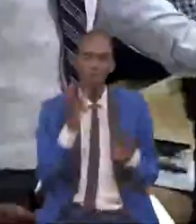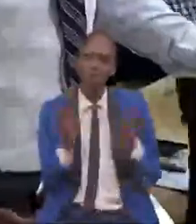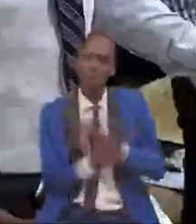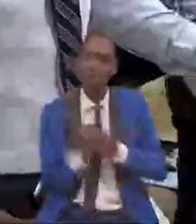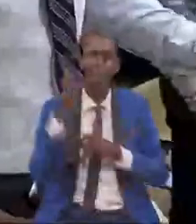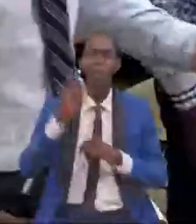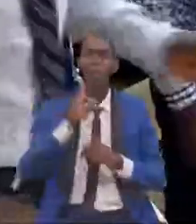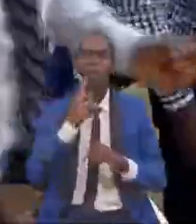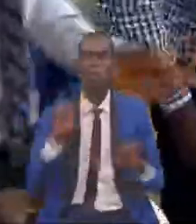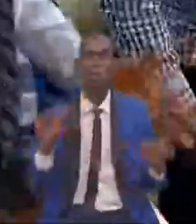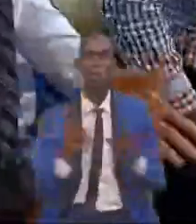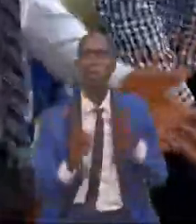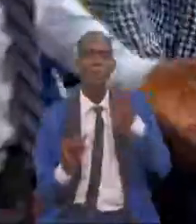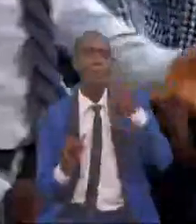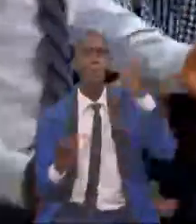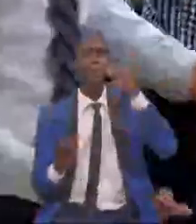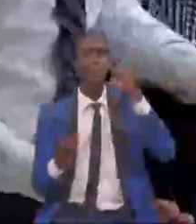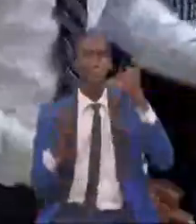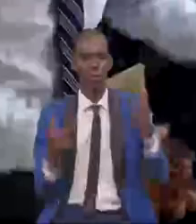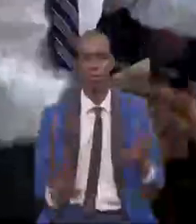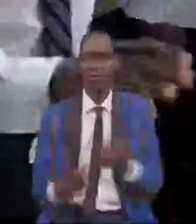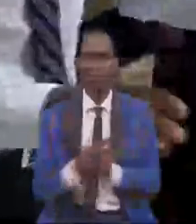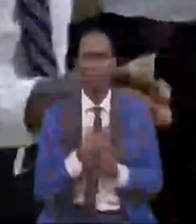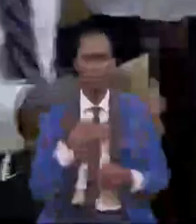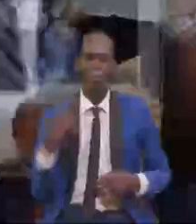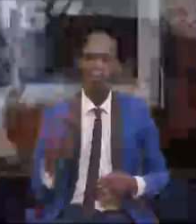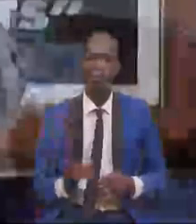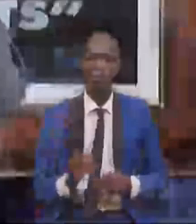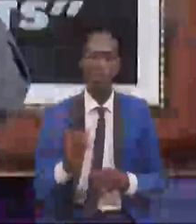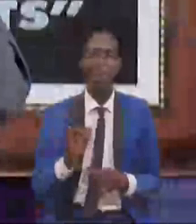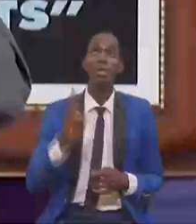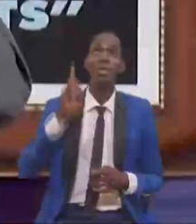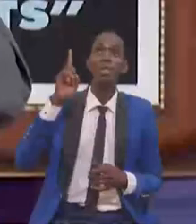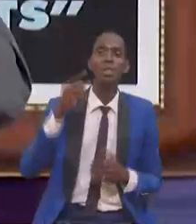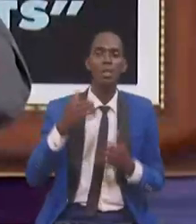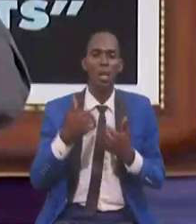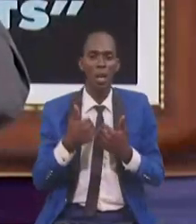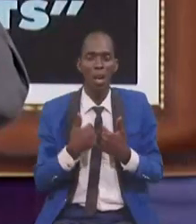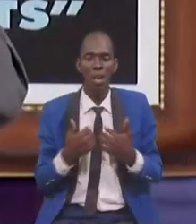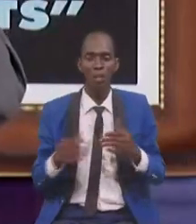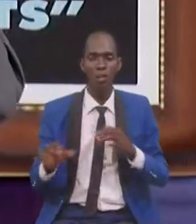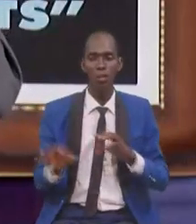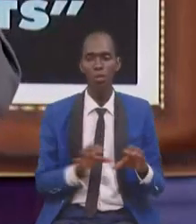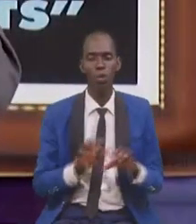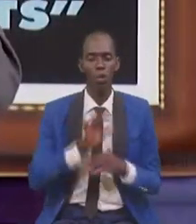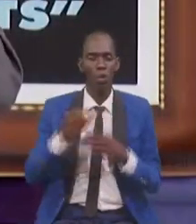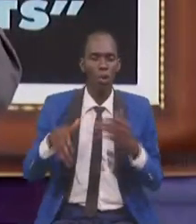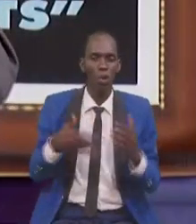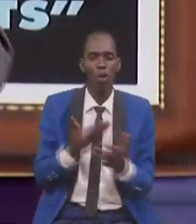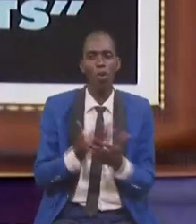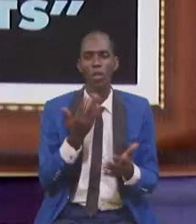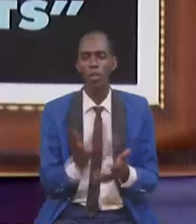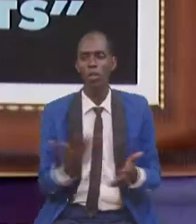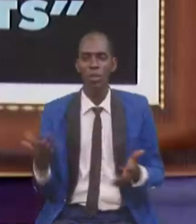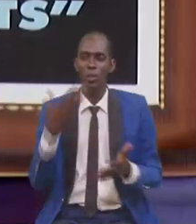hier, aujourd'hui et éternellement. Il peut le faire. Il va le faire. Il fait toute ta